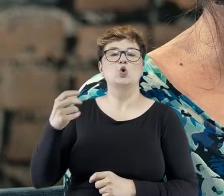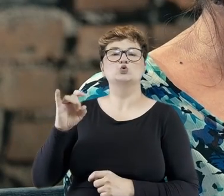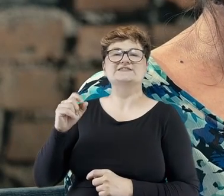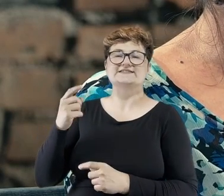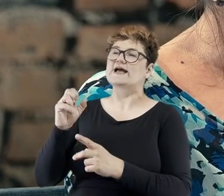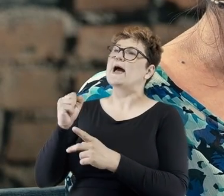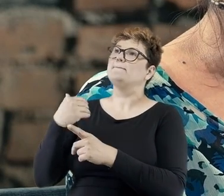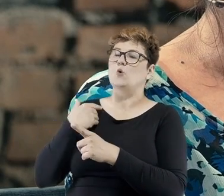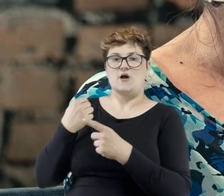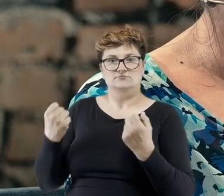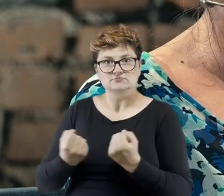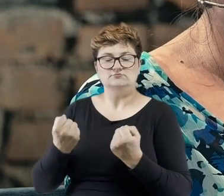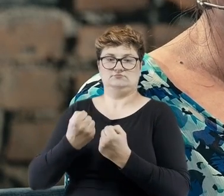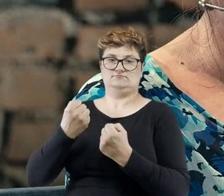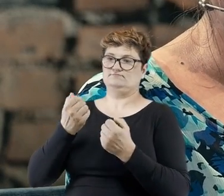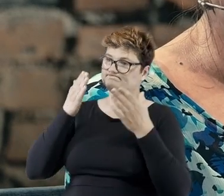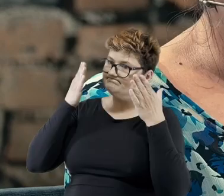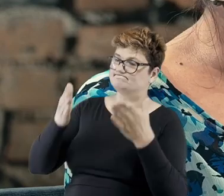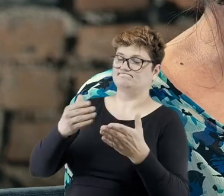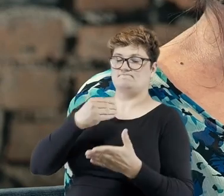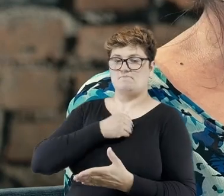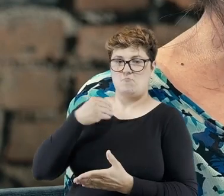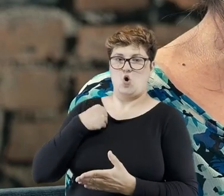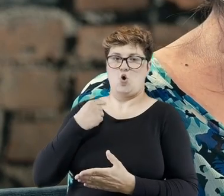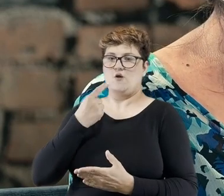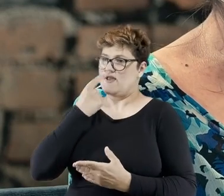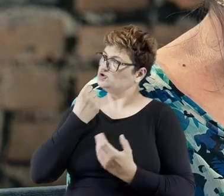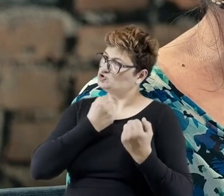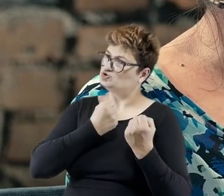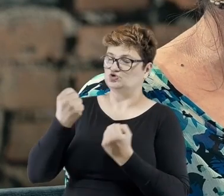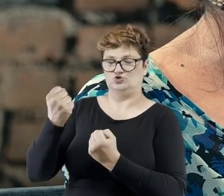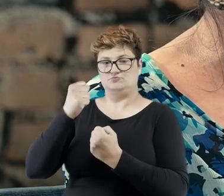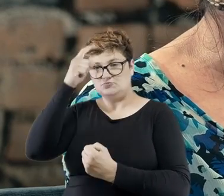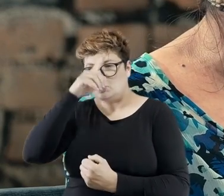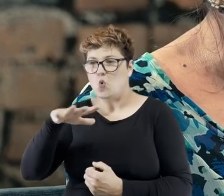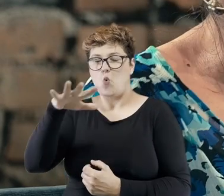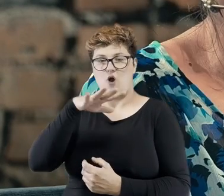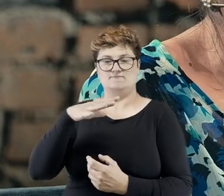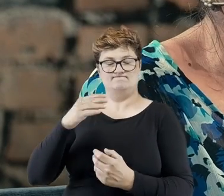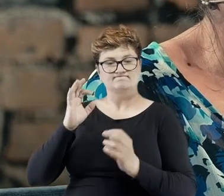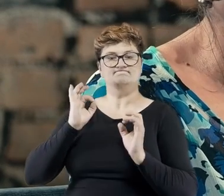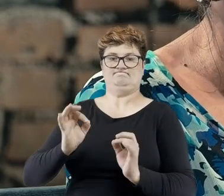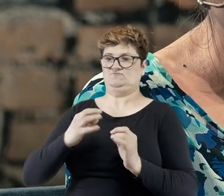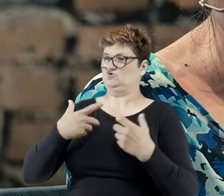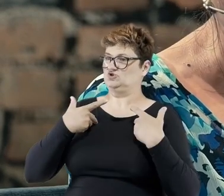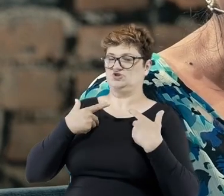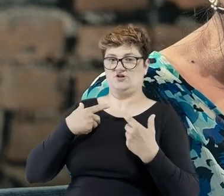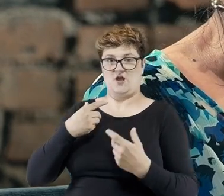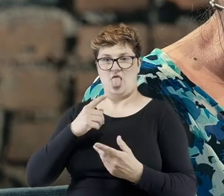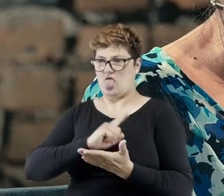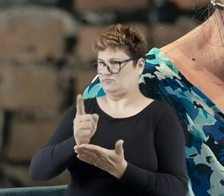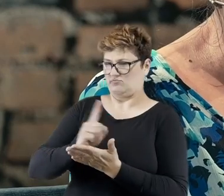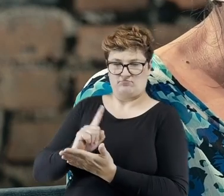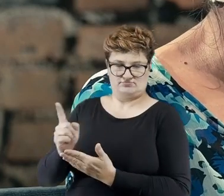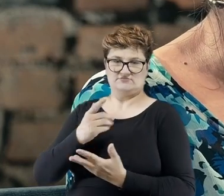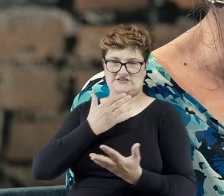była taką przekonaną działaczką polonijną, bardzo taką właśnie prospołeczną, bardzo doskonale żyjącą, tak jak powiedziałam, miała chody.